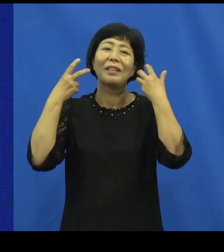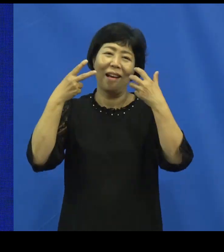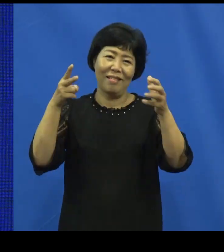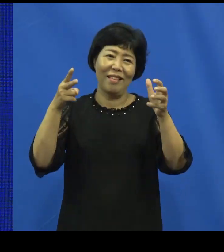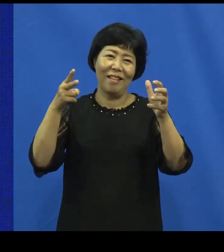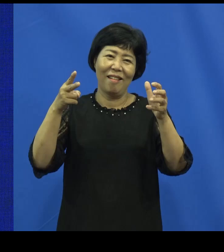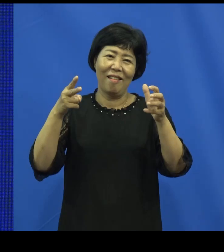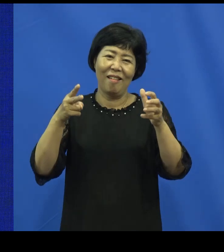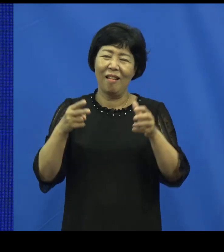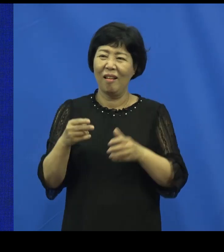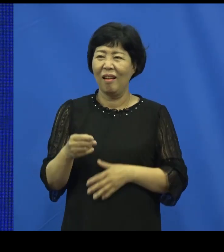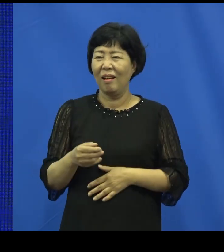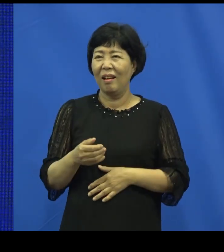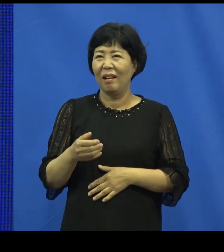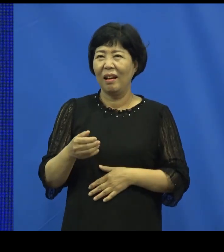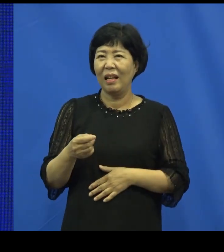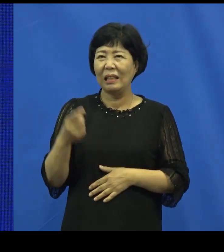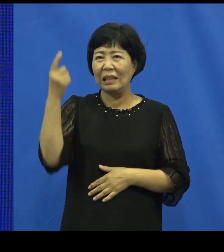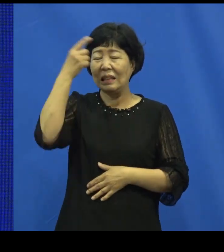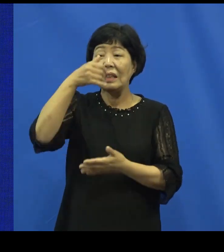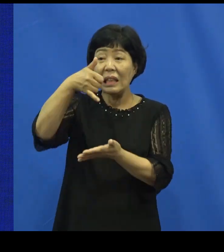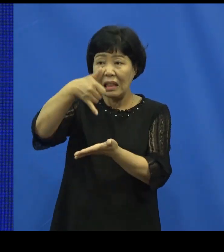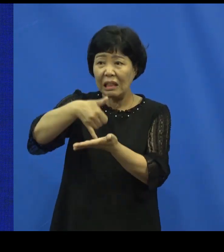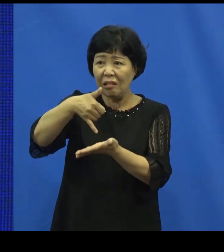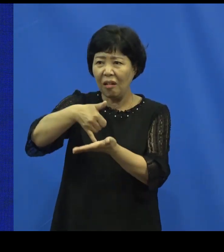그의 인격과 삶이 무흠하다.